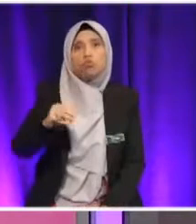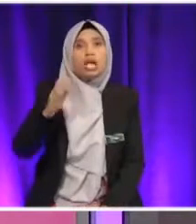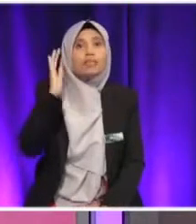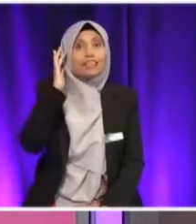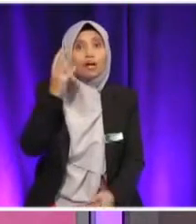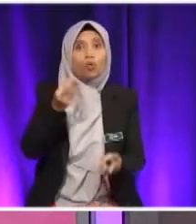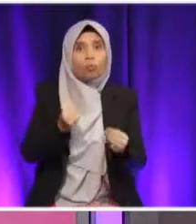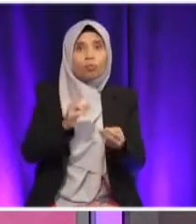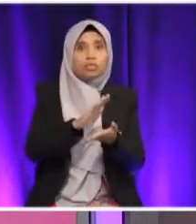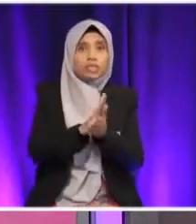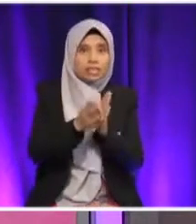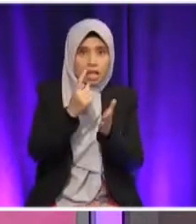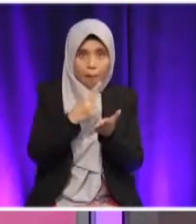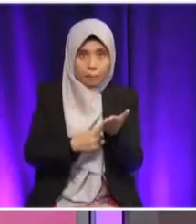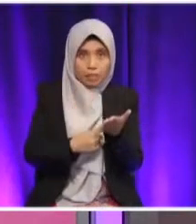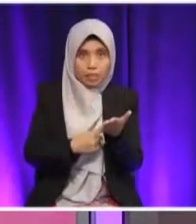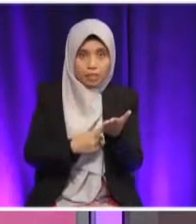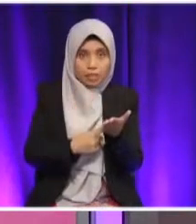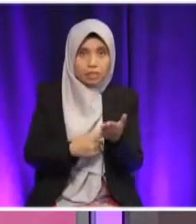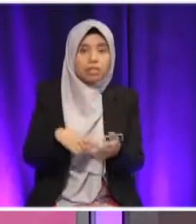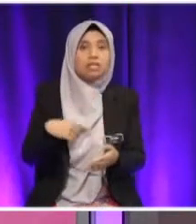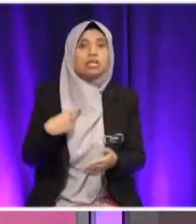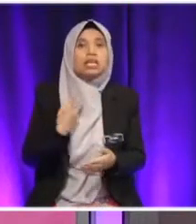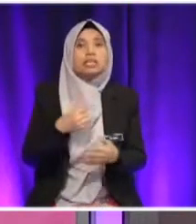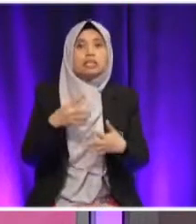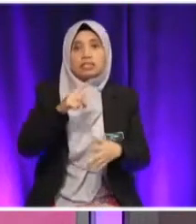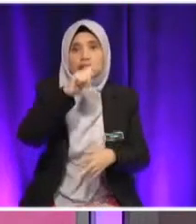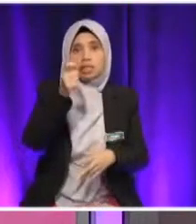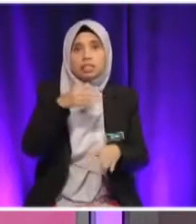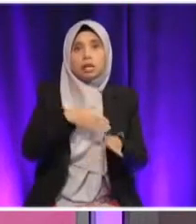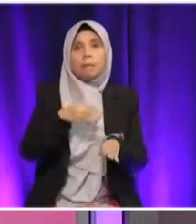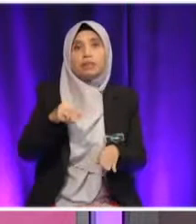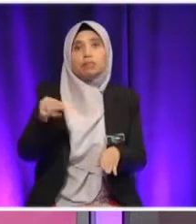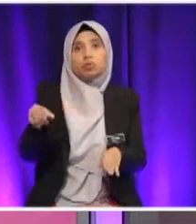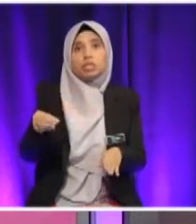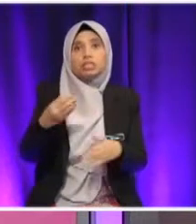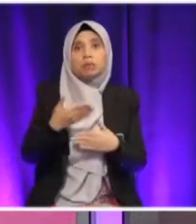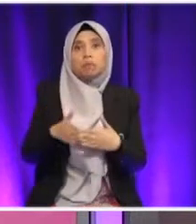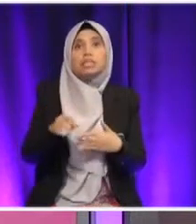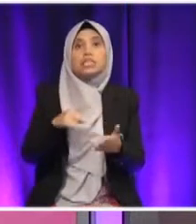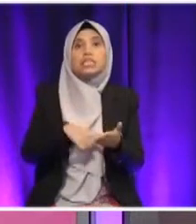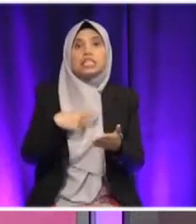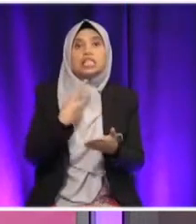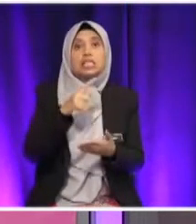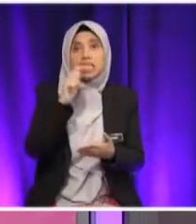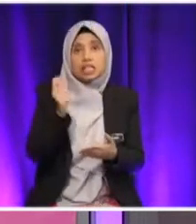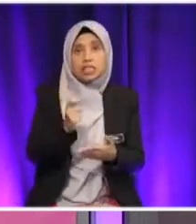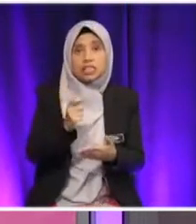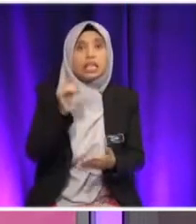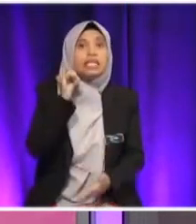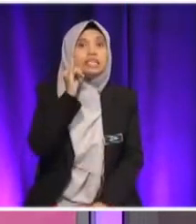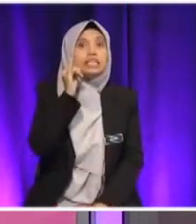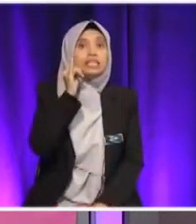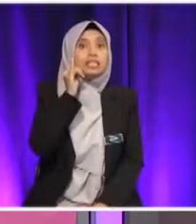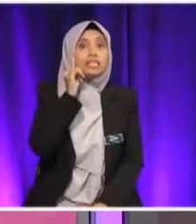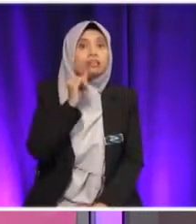jadikan kita di kita aku kita datanya Abadi Mulia Budi dan sepertinya kita tanya kepada Izzati